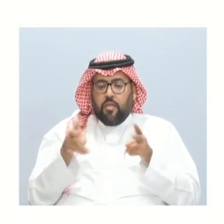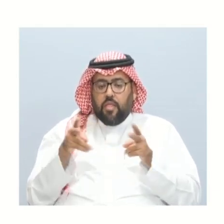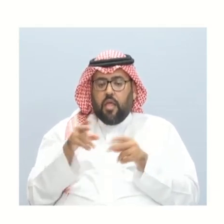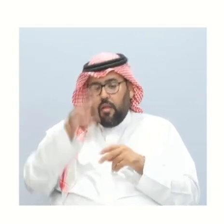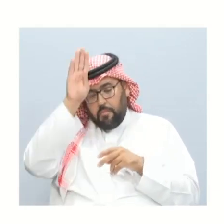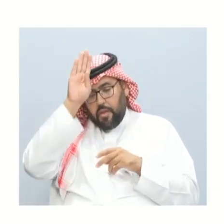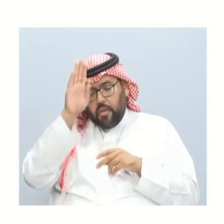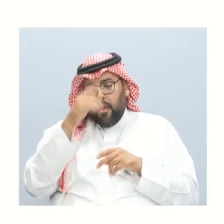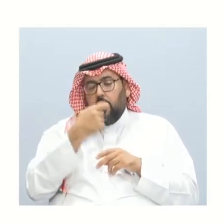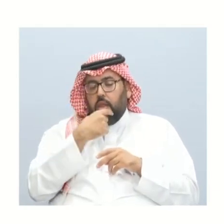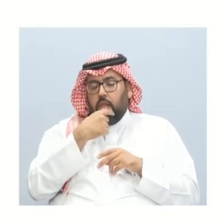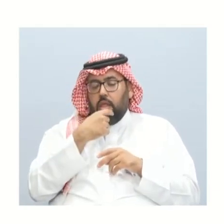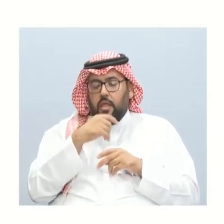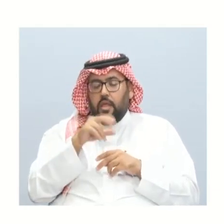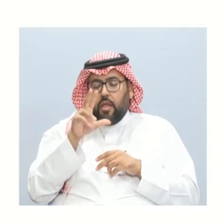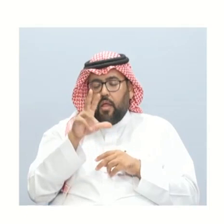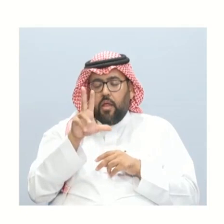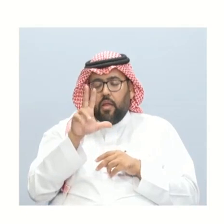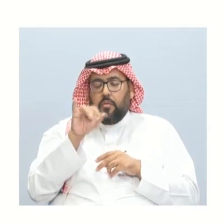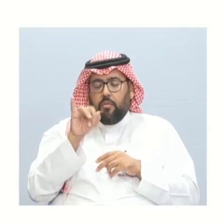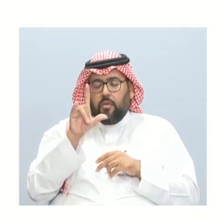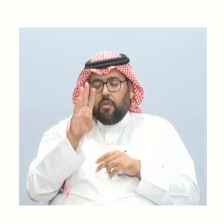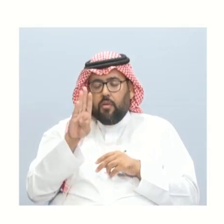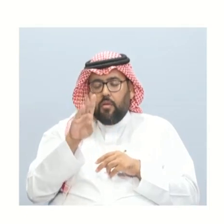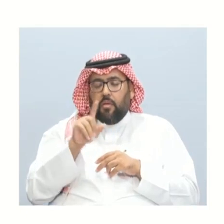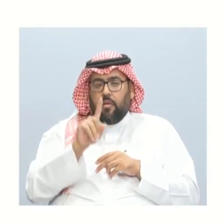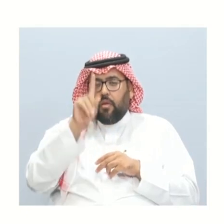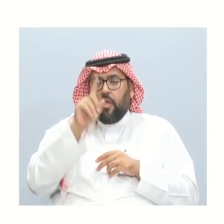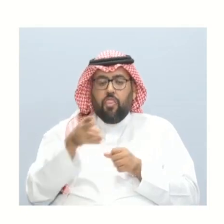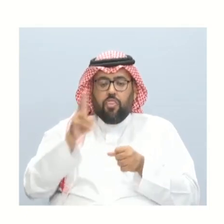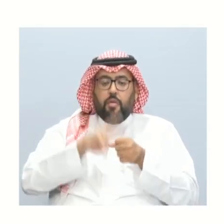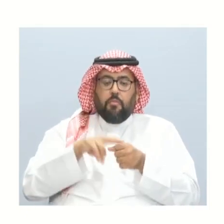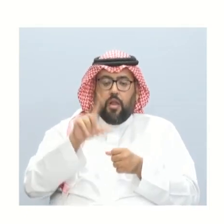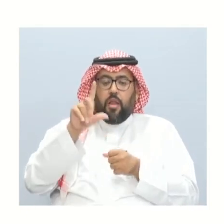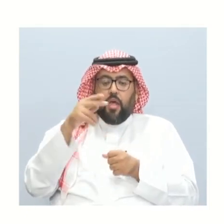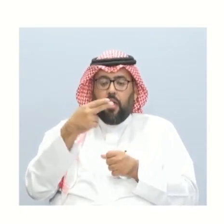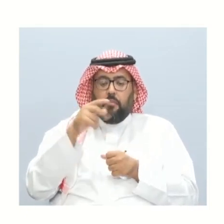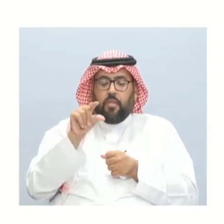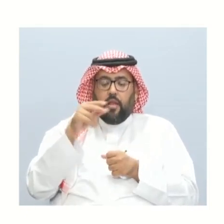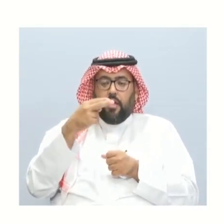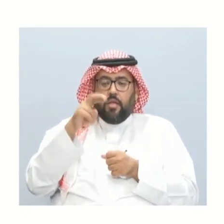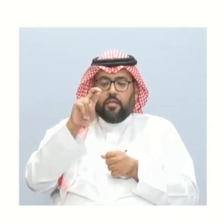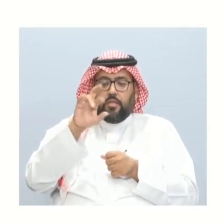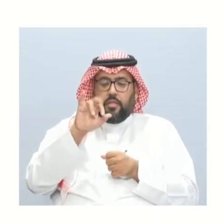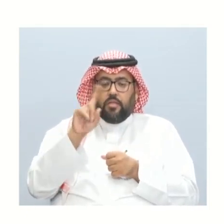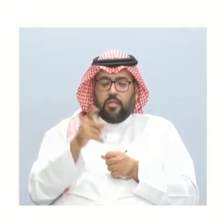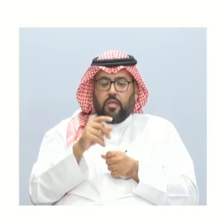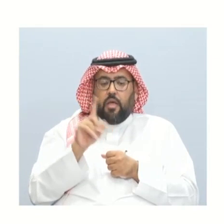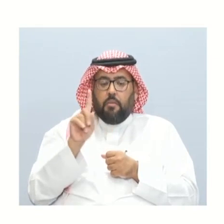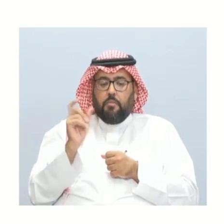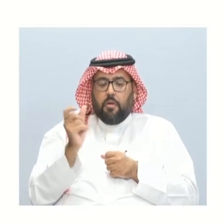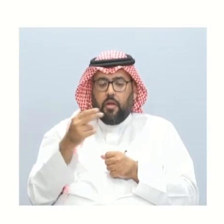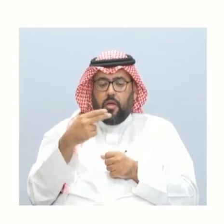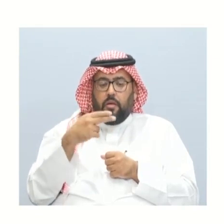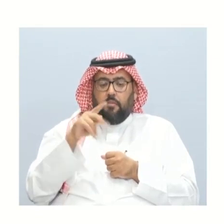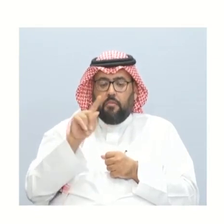الرياض الملك لله ثم لعبد العزيز ابن عبد الرحمن هكذا تكون